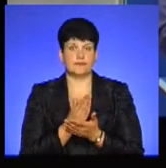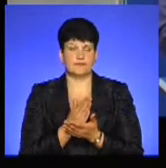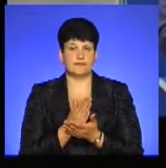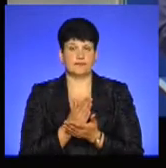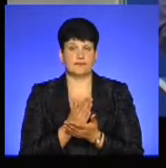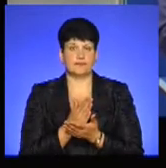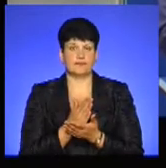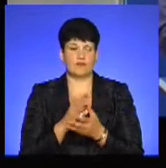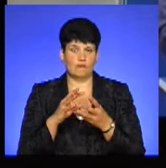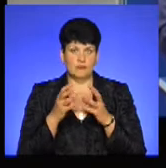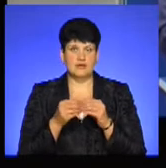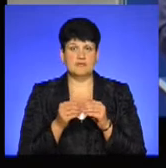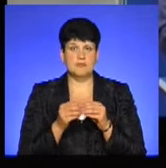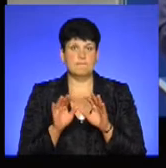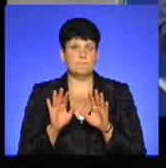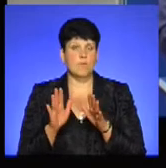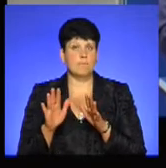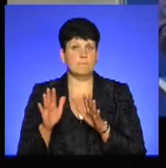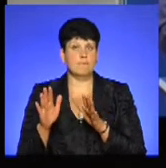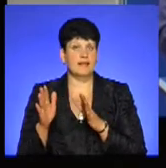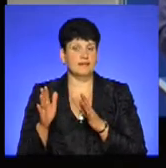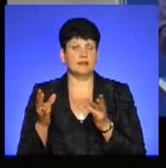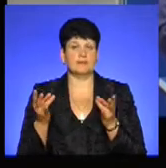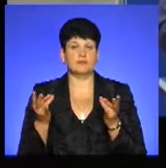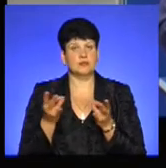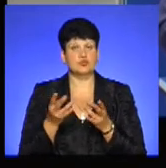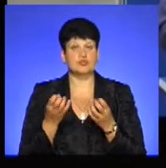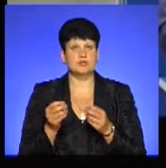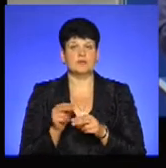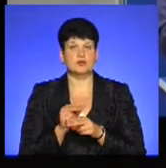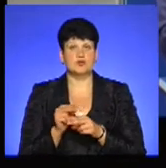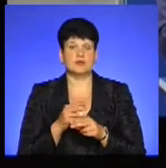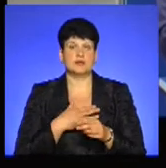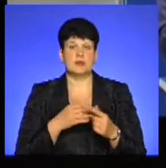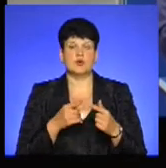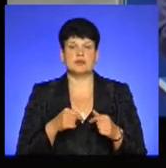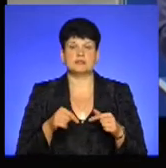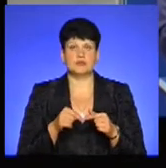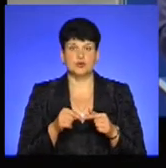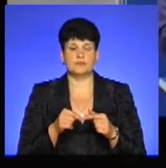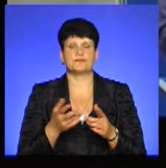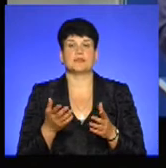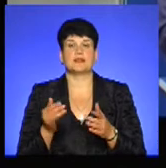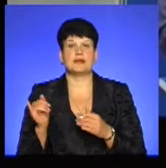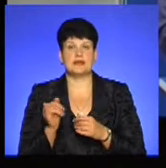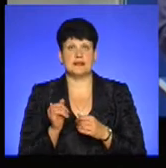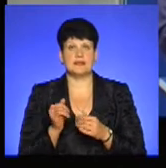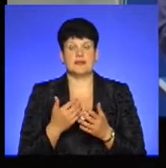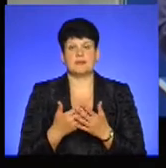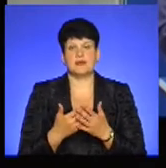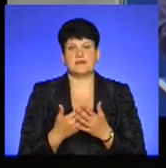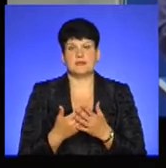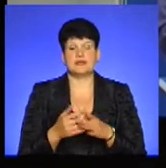принципі, окремі моменти, над якими потрібно працювати нам, організаторам тестування, і, напевно,